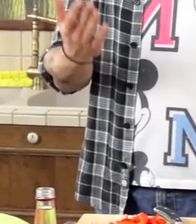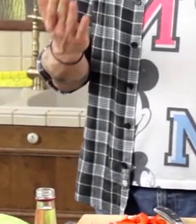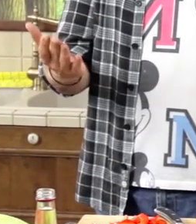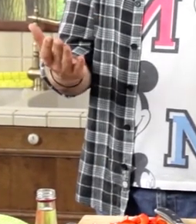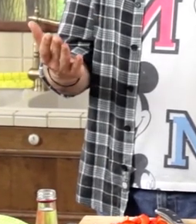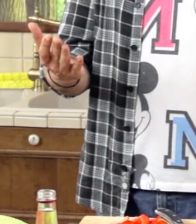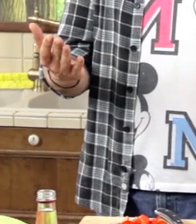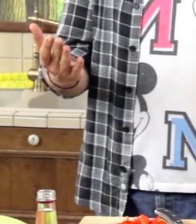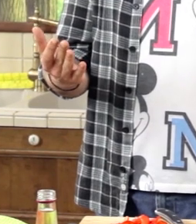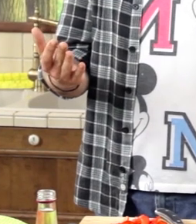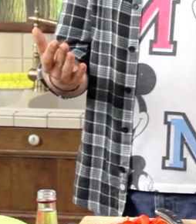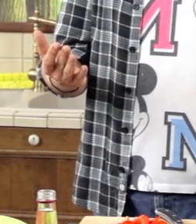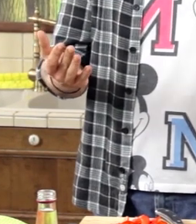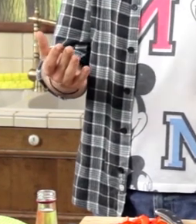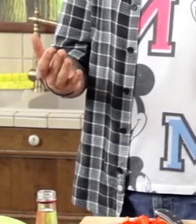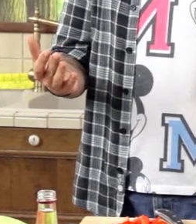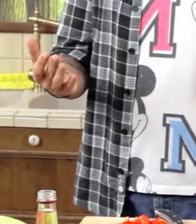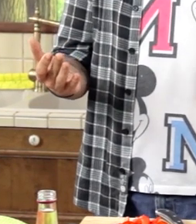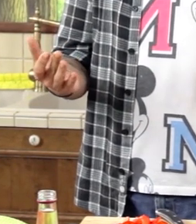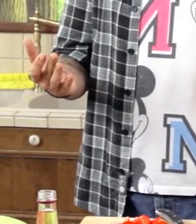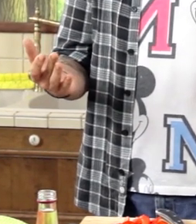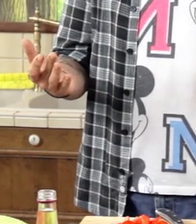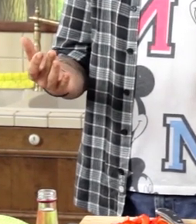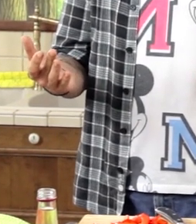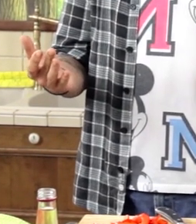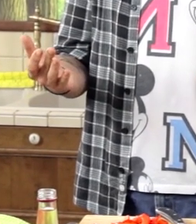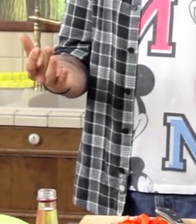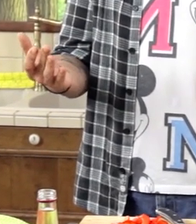Με αυτό δηλαδή. Γιατί δεν μπορώ να κόψω τους άλλους με αυτό